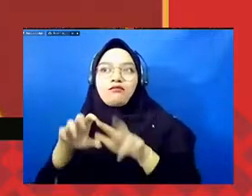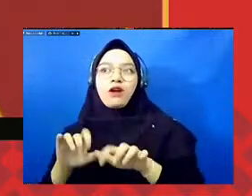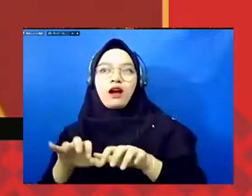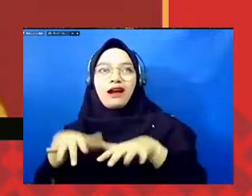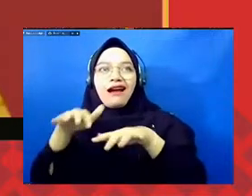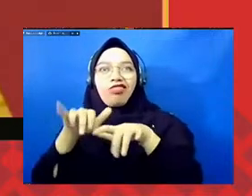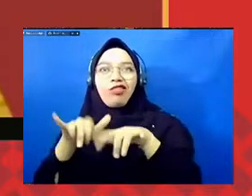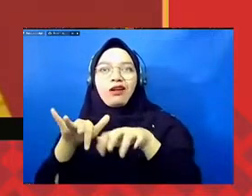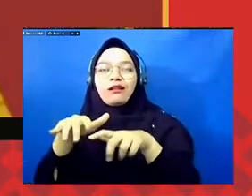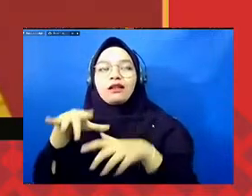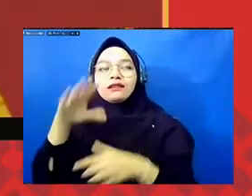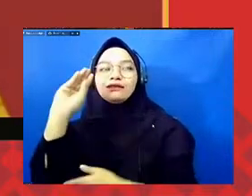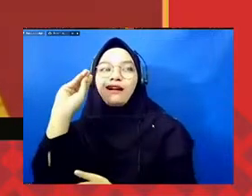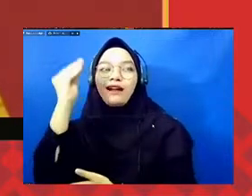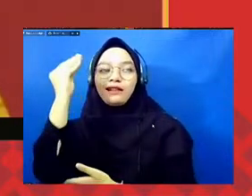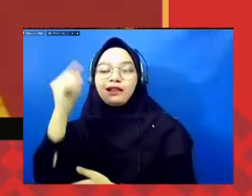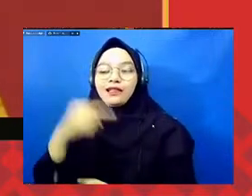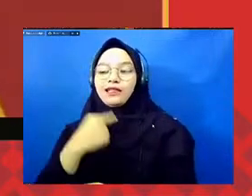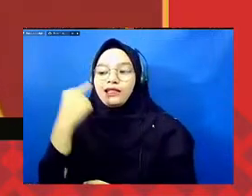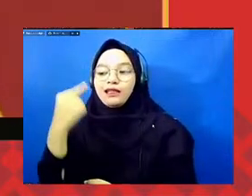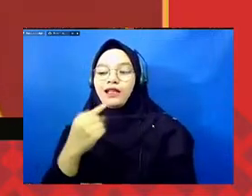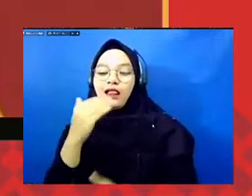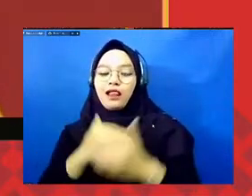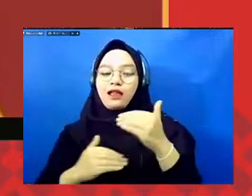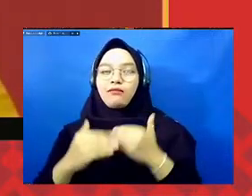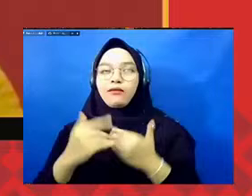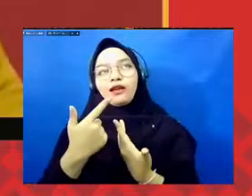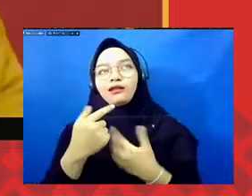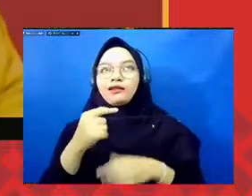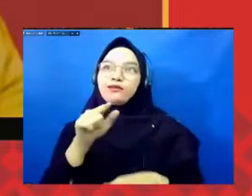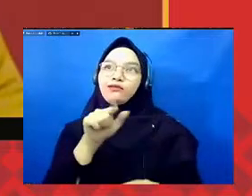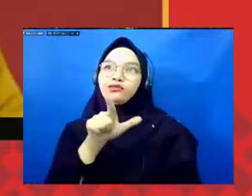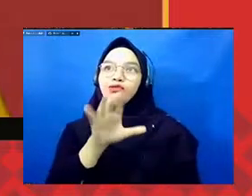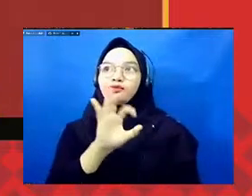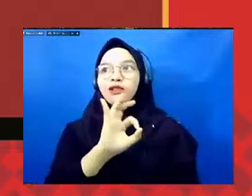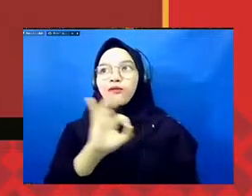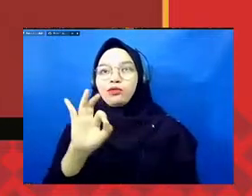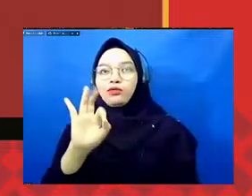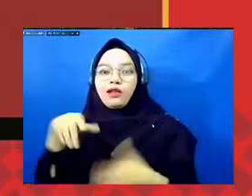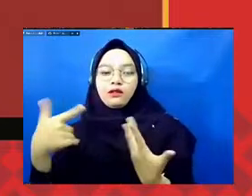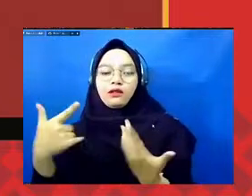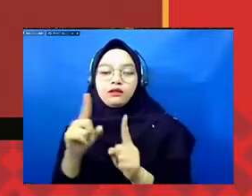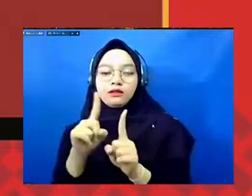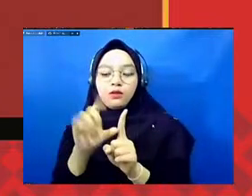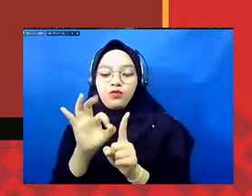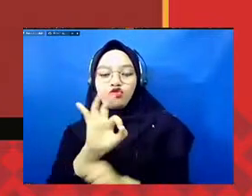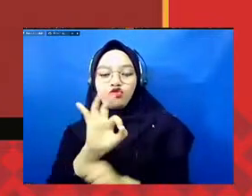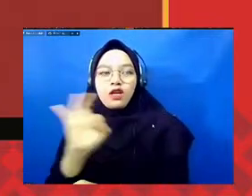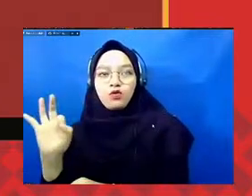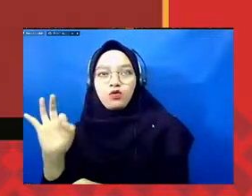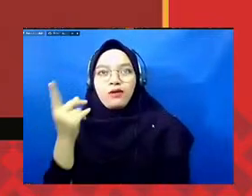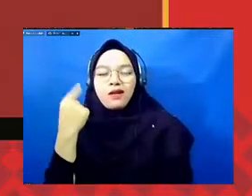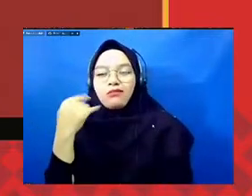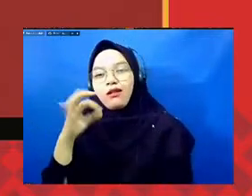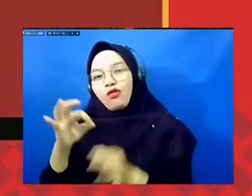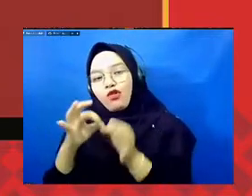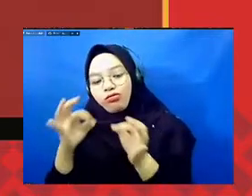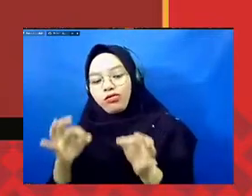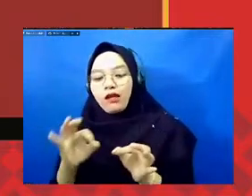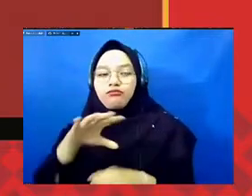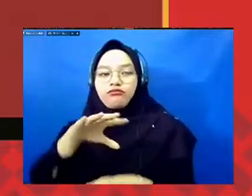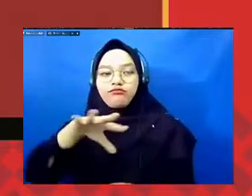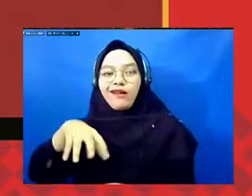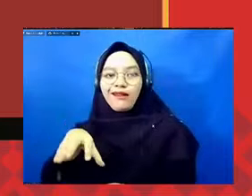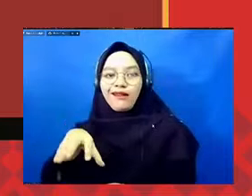Jakarta, kita connect dari 7.400.000 Pemda Kota dan Daerah.